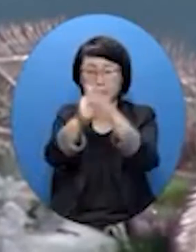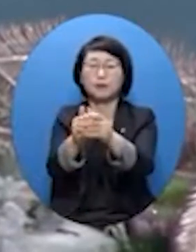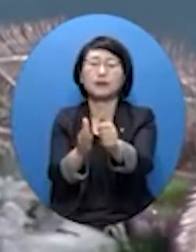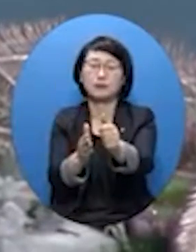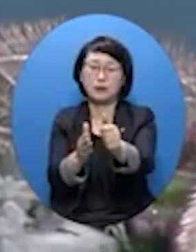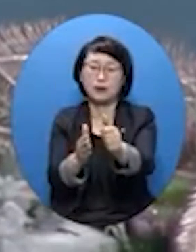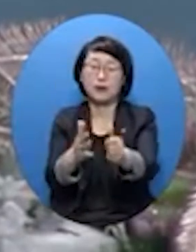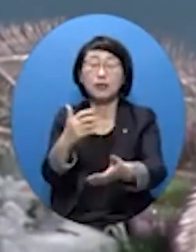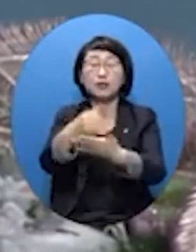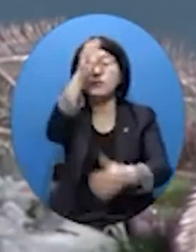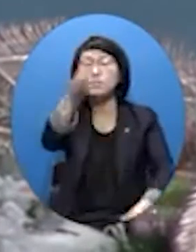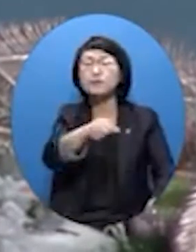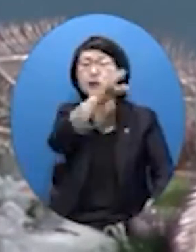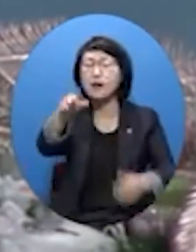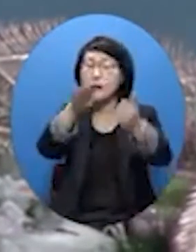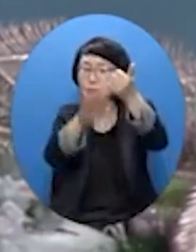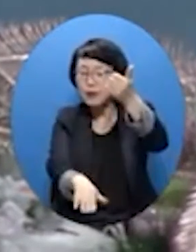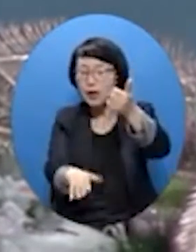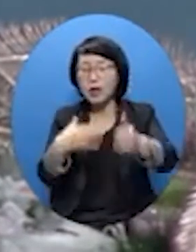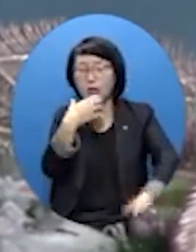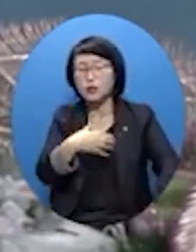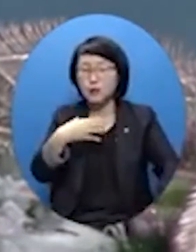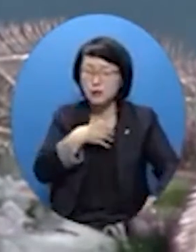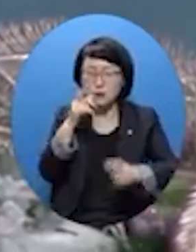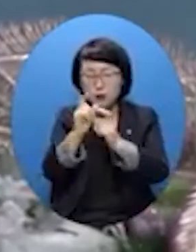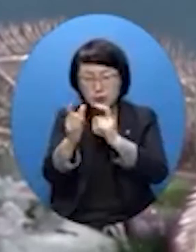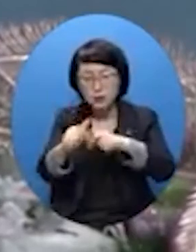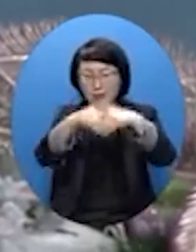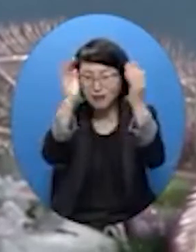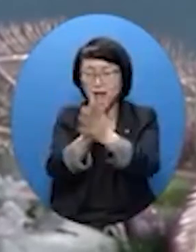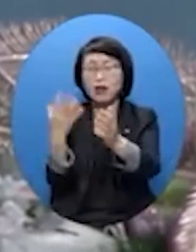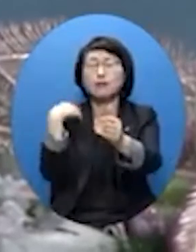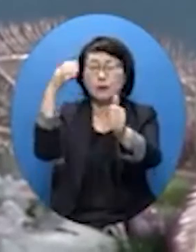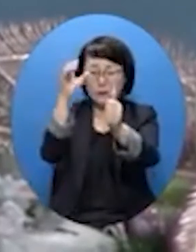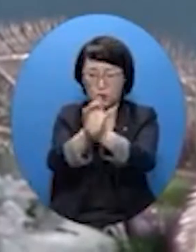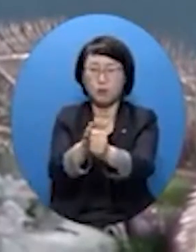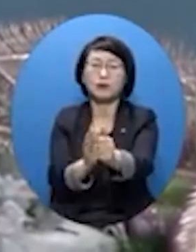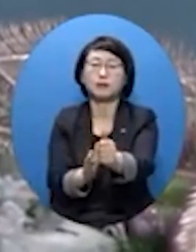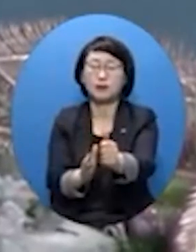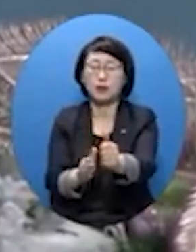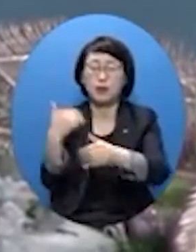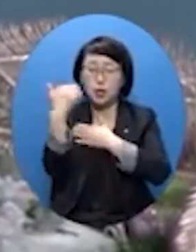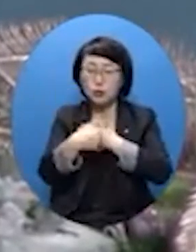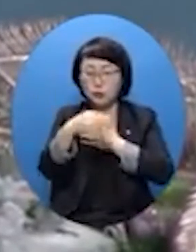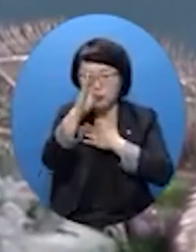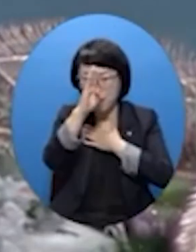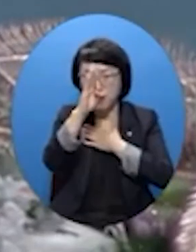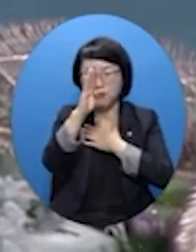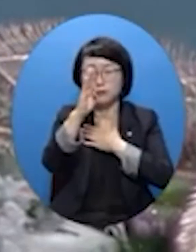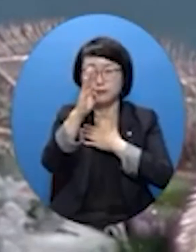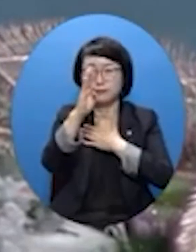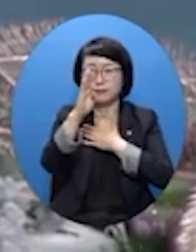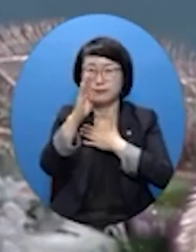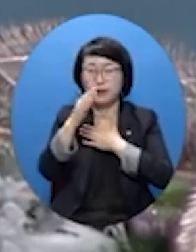바랍니다. 주님의 십자가 밑에 여러분의 염려, 근심, 걱정 다 내려놓으시길 바랍니다. 육신의 질병, 내가 갖고